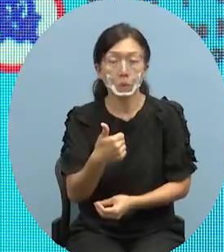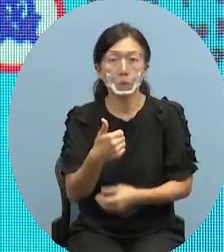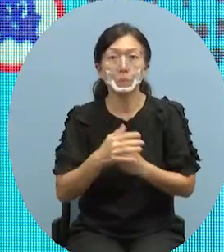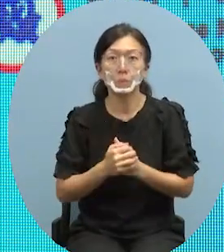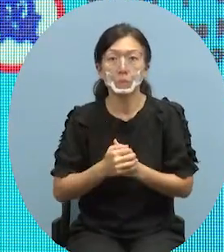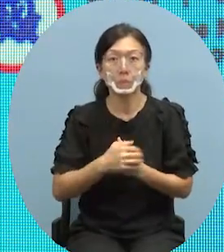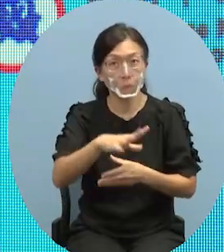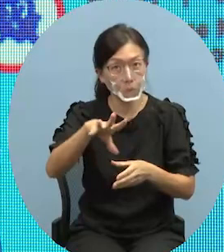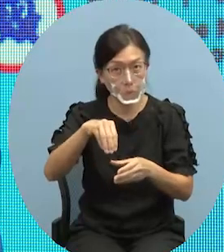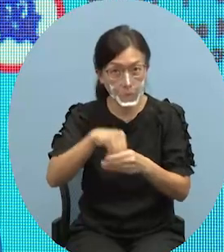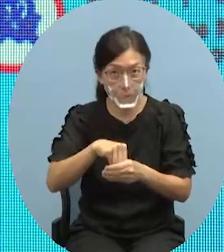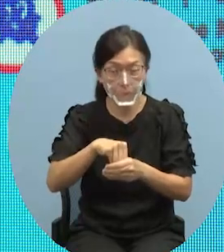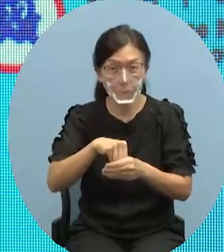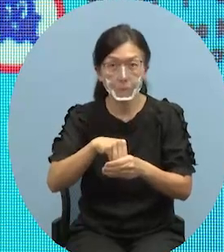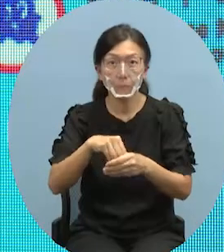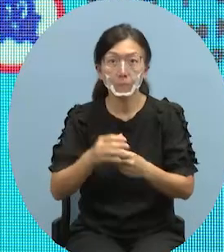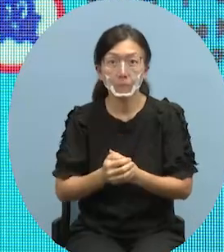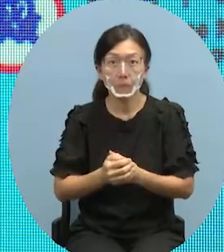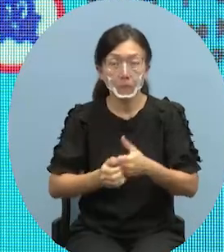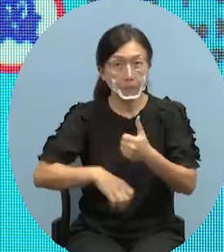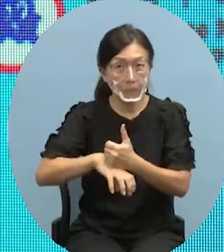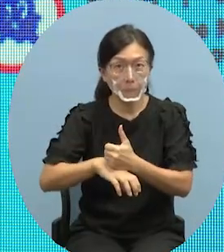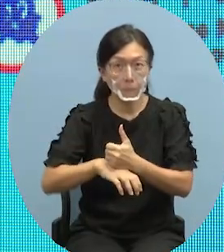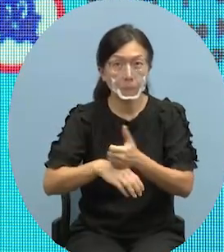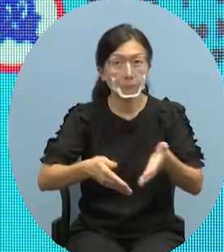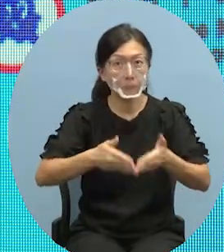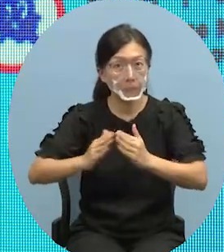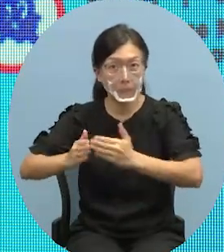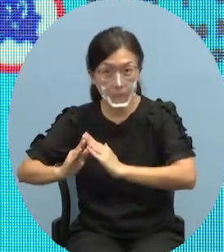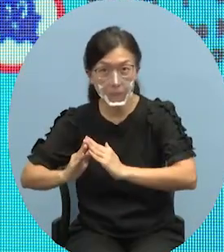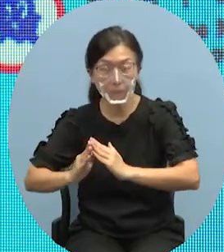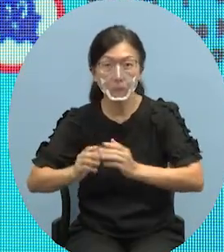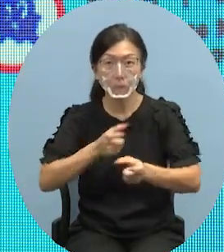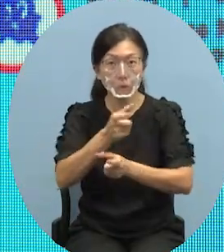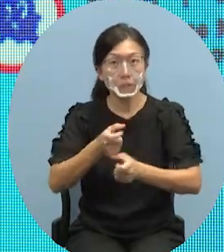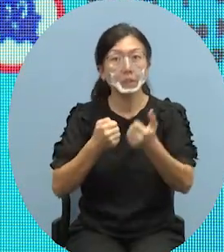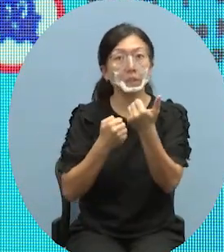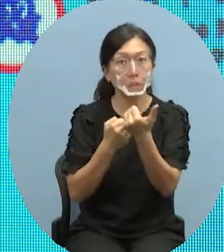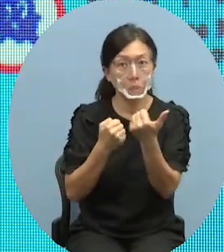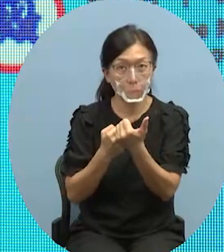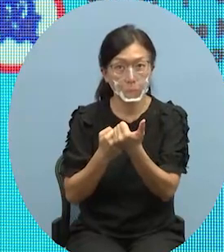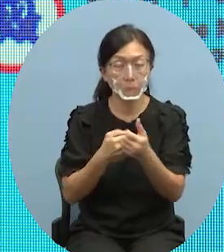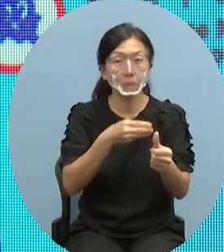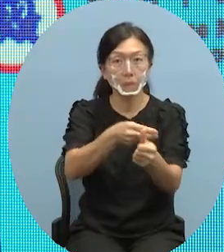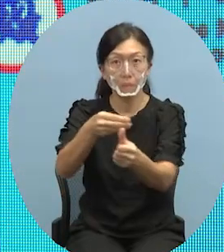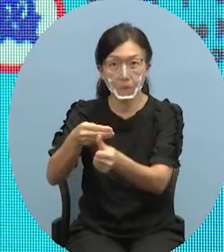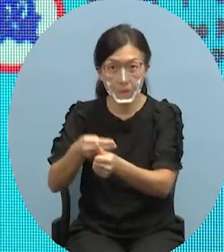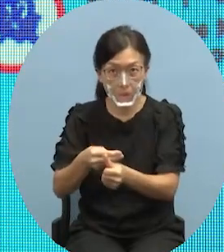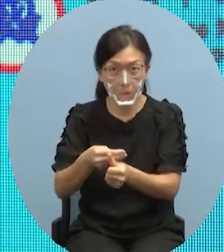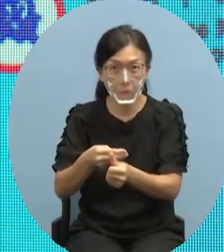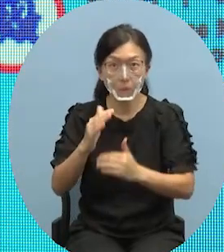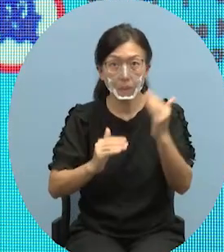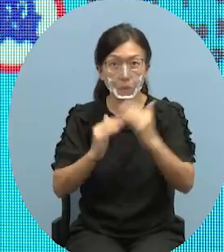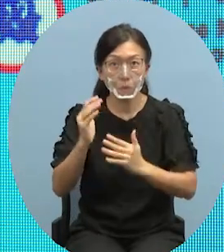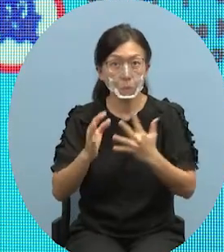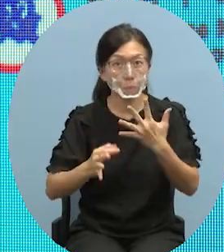乜嘢呢？包括基礎建設、財政支援、人才培訓、技術提